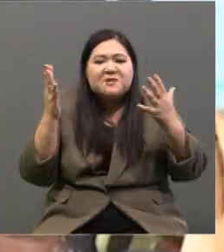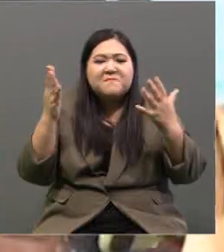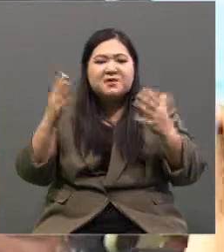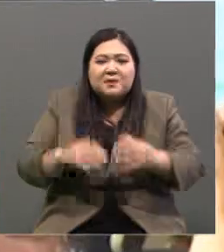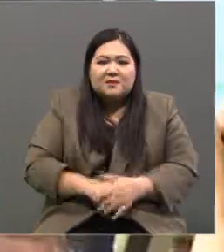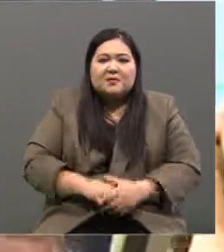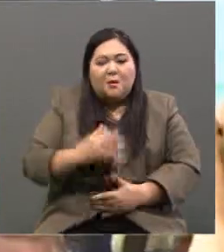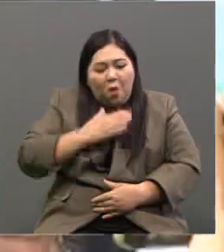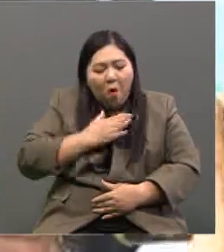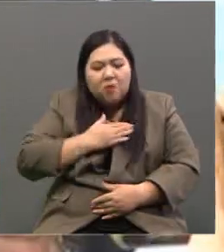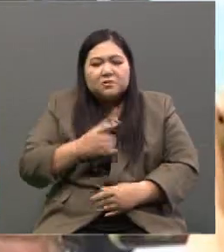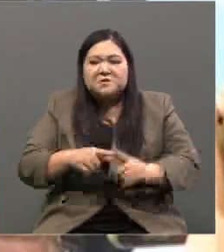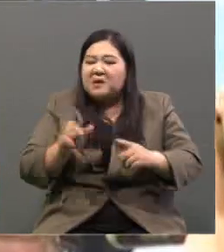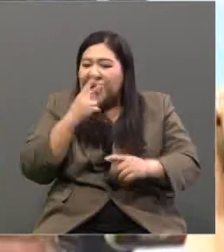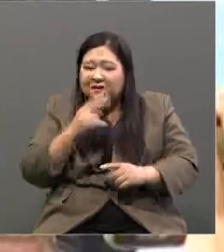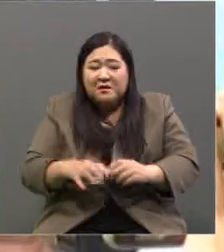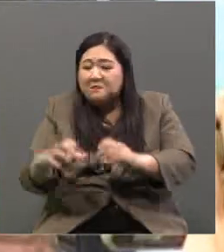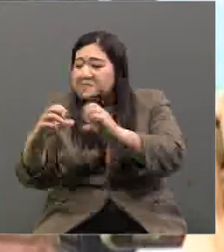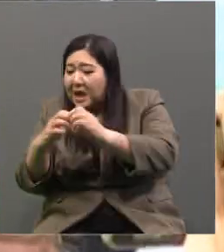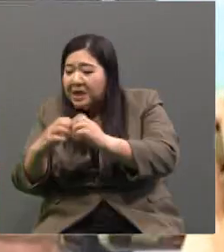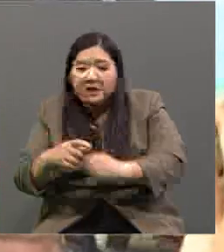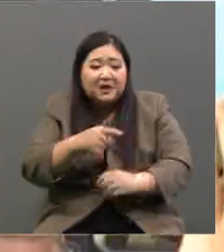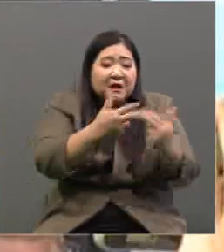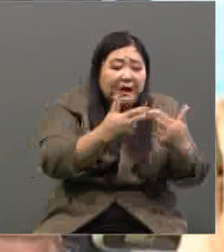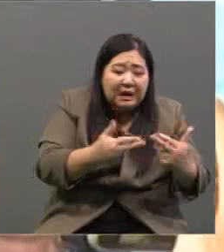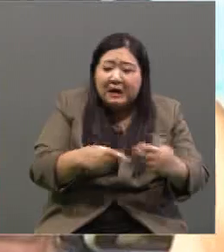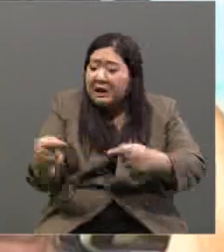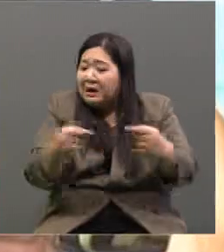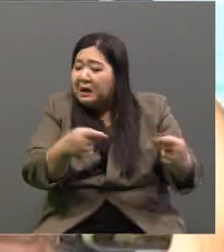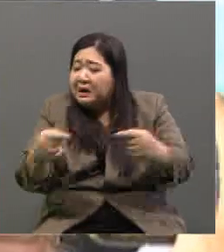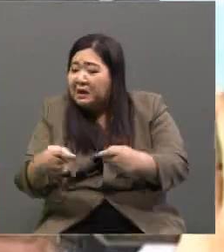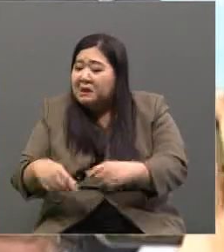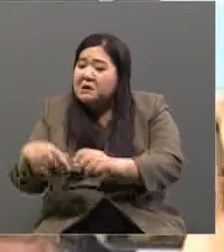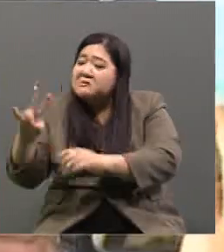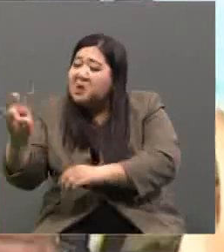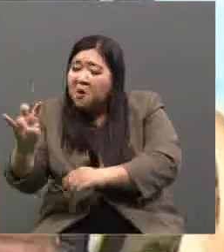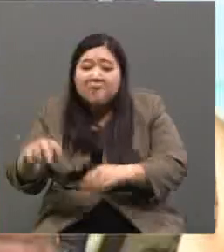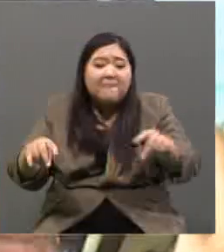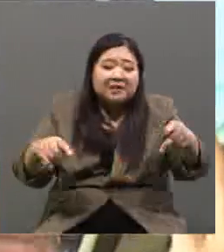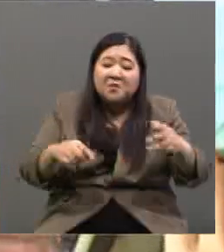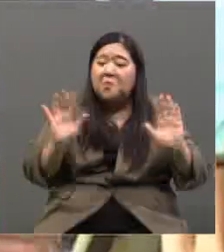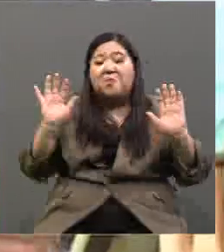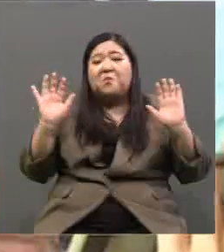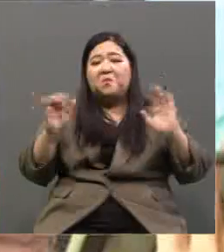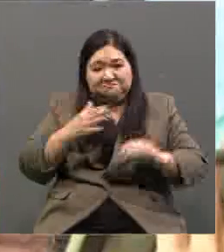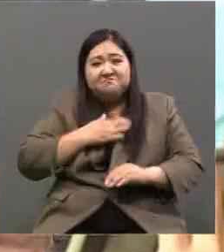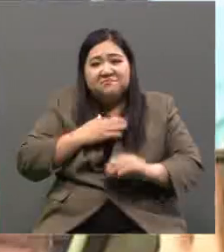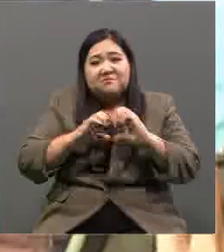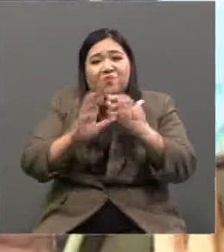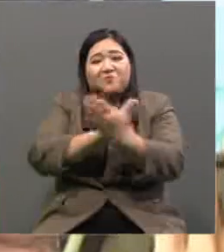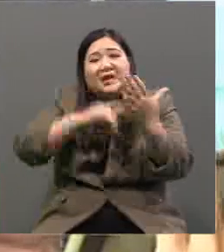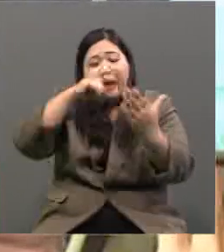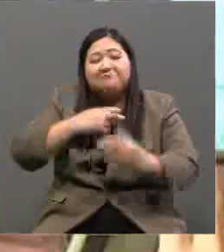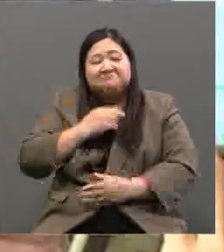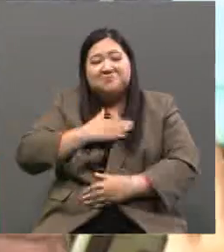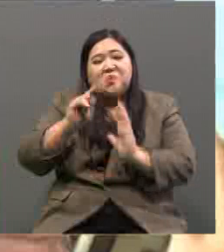มไทยสร้างชาติต่างแย่งชิงผลงานเรื่องบัตรประชารัฐยืนยันนะครับว่าพรรคภูมิใจไทยนั้นมั่นใจในนโยบายของตัวเองและหาก